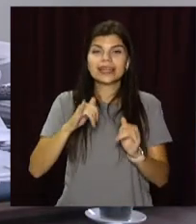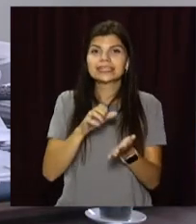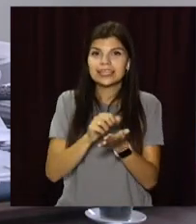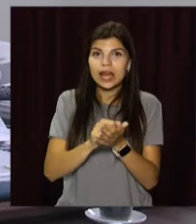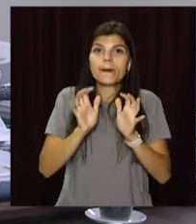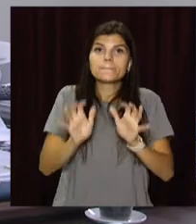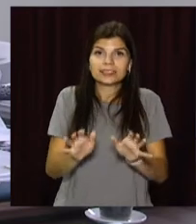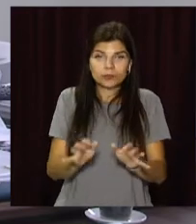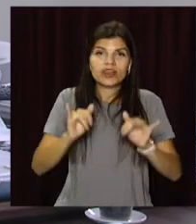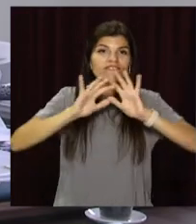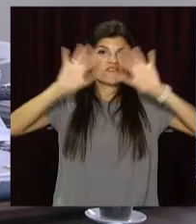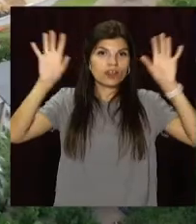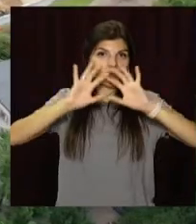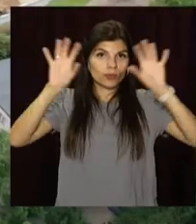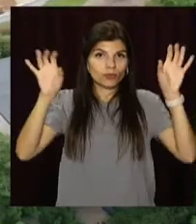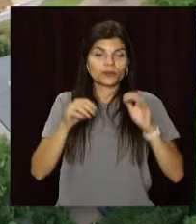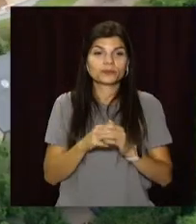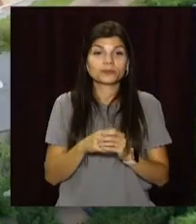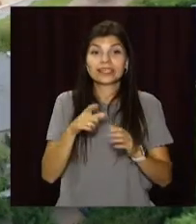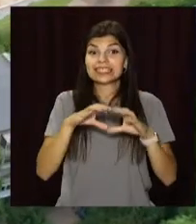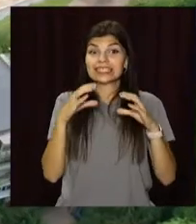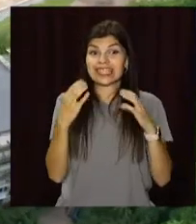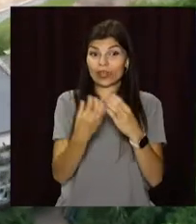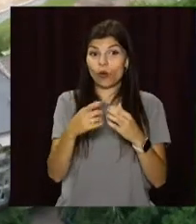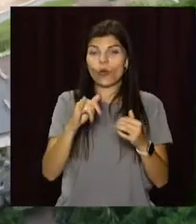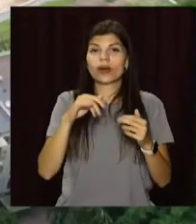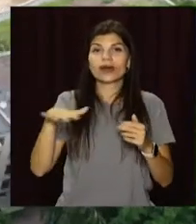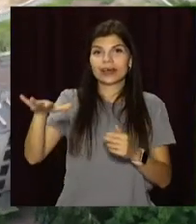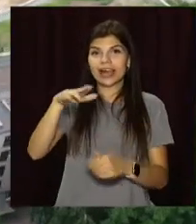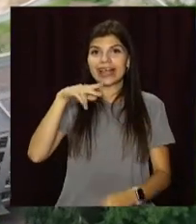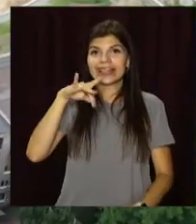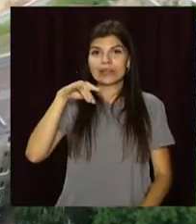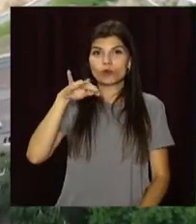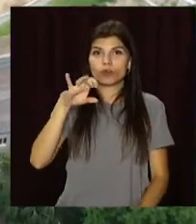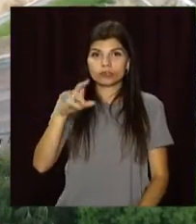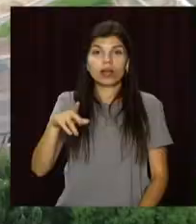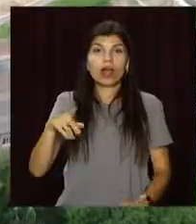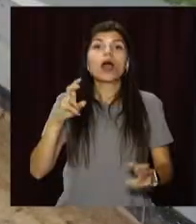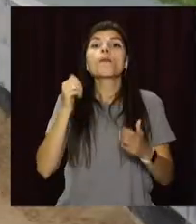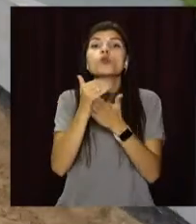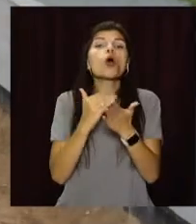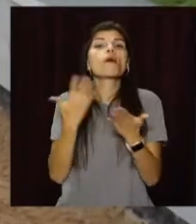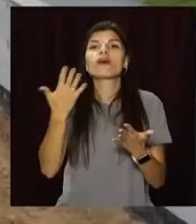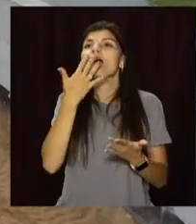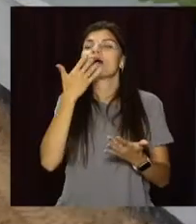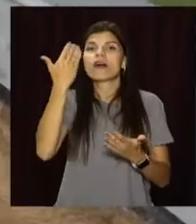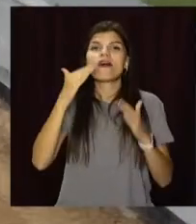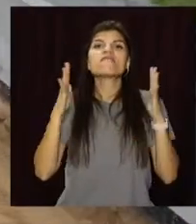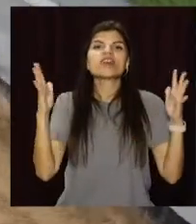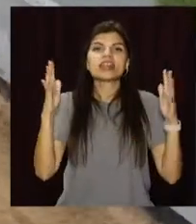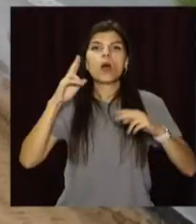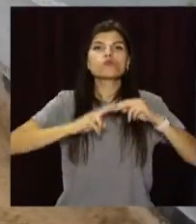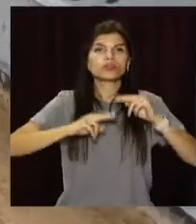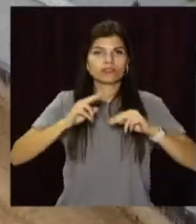заняттям баскетболом та волейболом. Стадіон у Дніпровському осучаснюють за програмою «Велике будівництво». Яна Стриж, Open News,